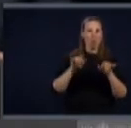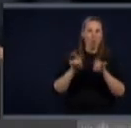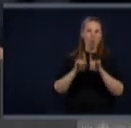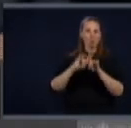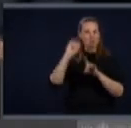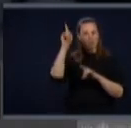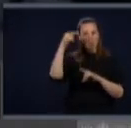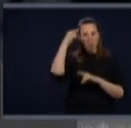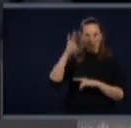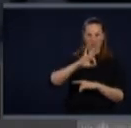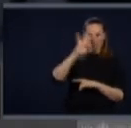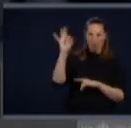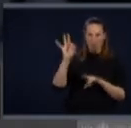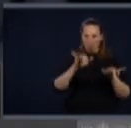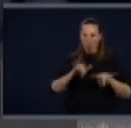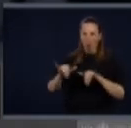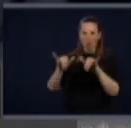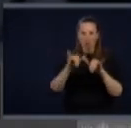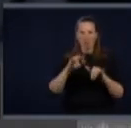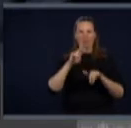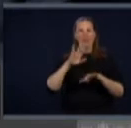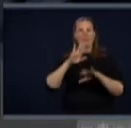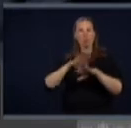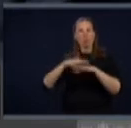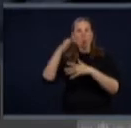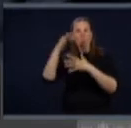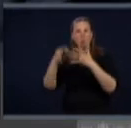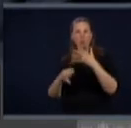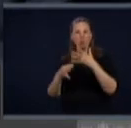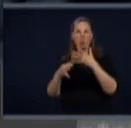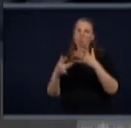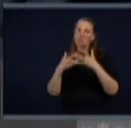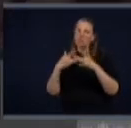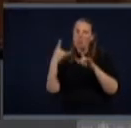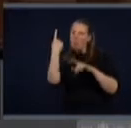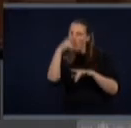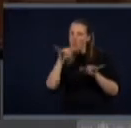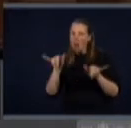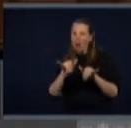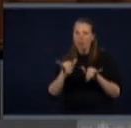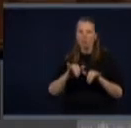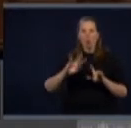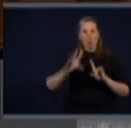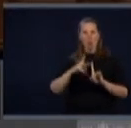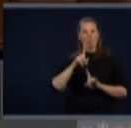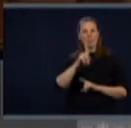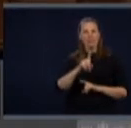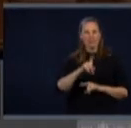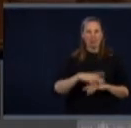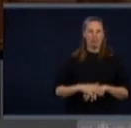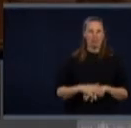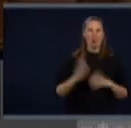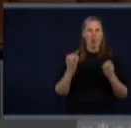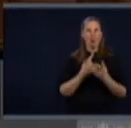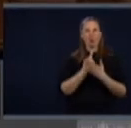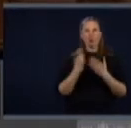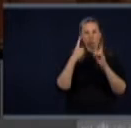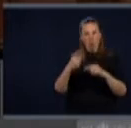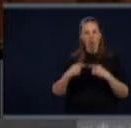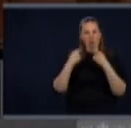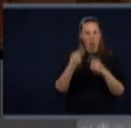les conditions là, de réouverture graduelle. Rapidement, sous question. que vous nous dites que vous avez